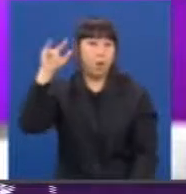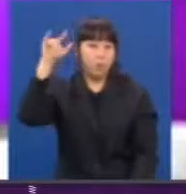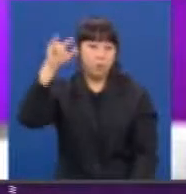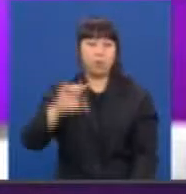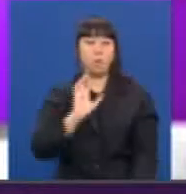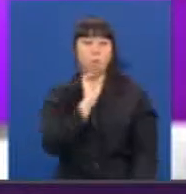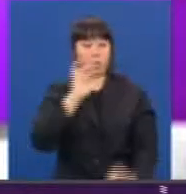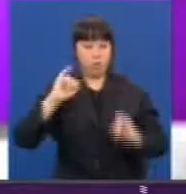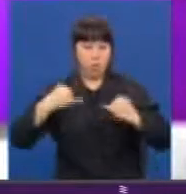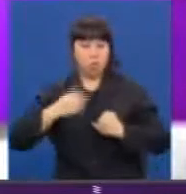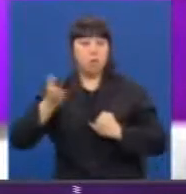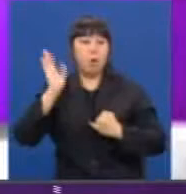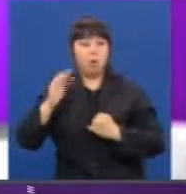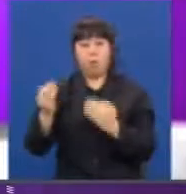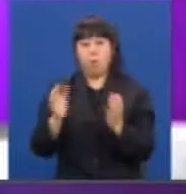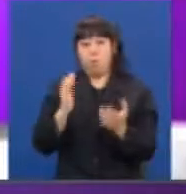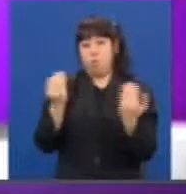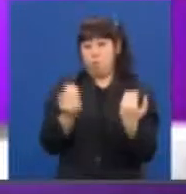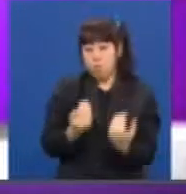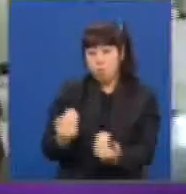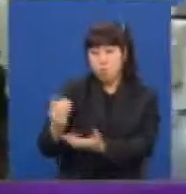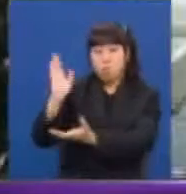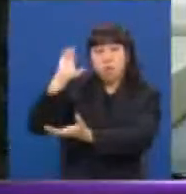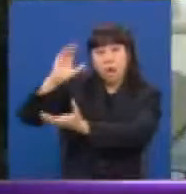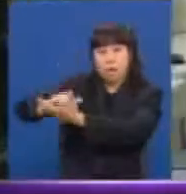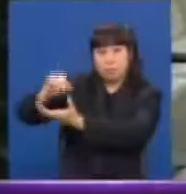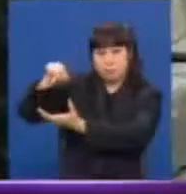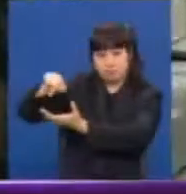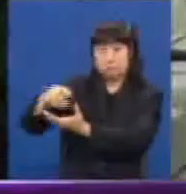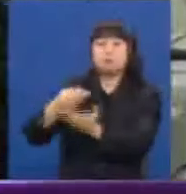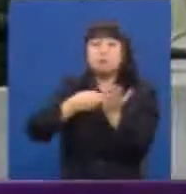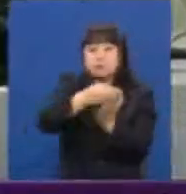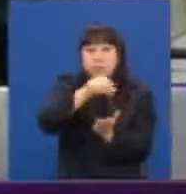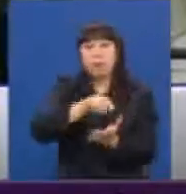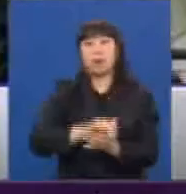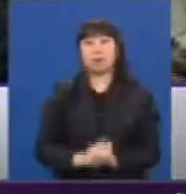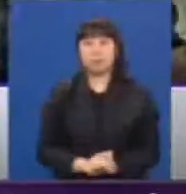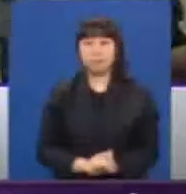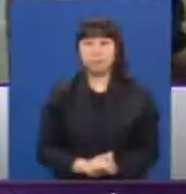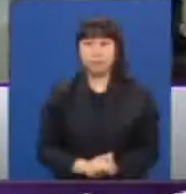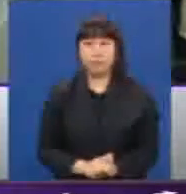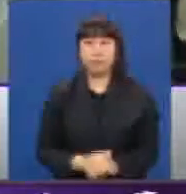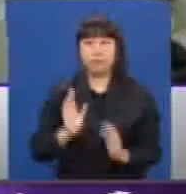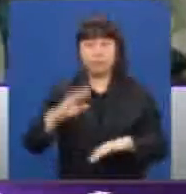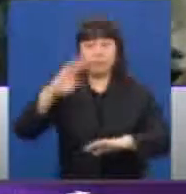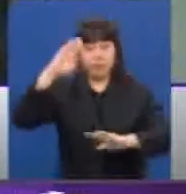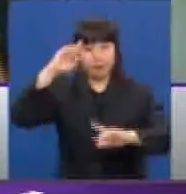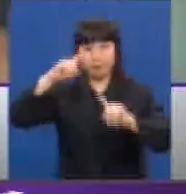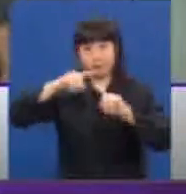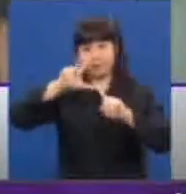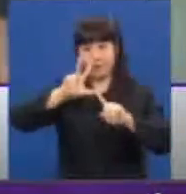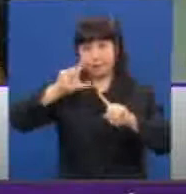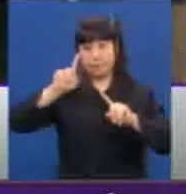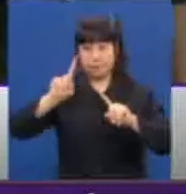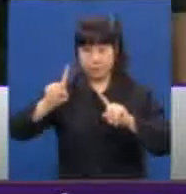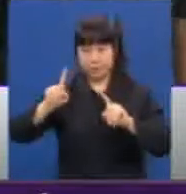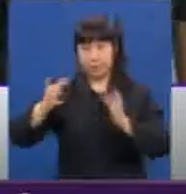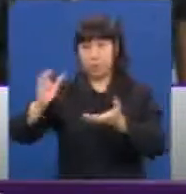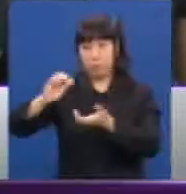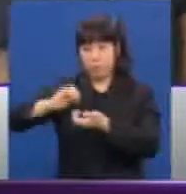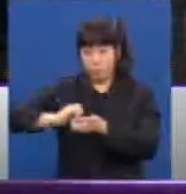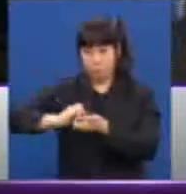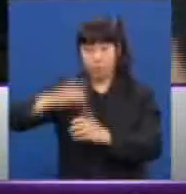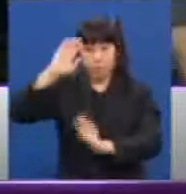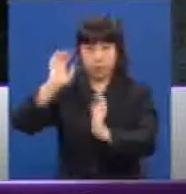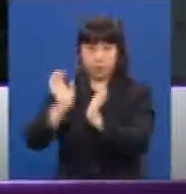็นของลกเคยที่ซ้อต่มาอกทอดหนึ่พัโทพฤษภูมิบุพร้อม ผู้บงคัการกองพัธาหารราบที่ 3-1ร่วมกัตำร